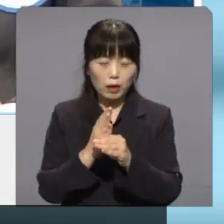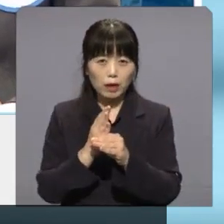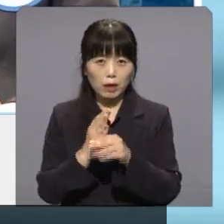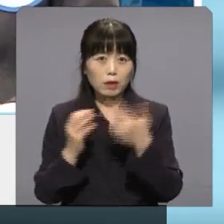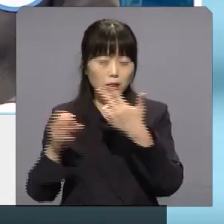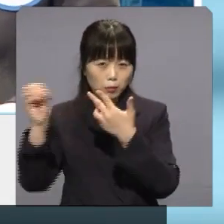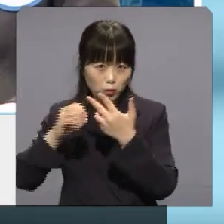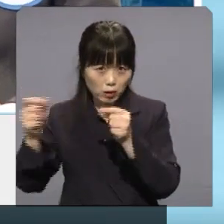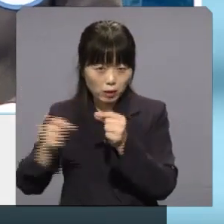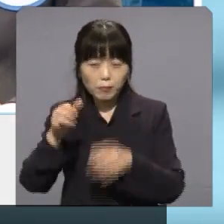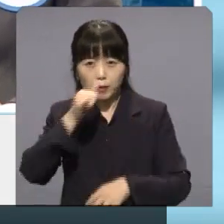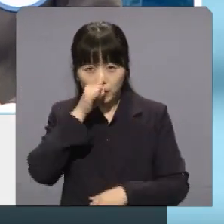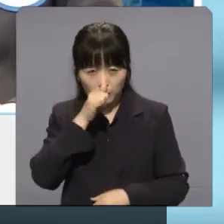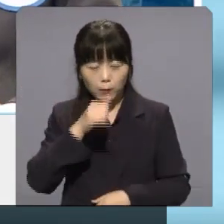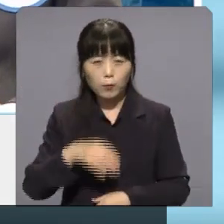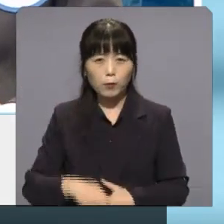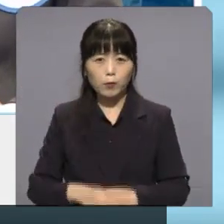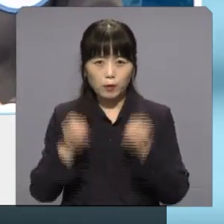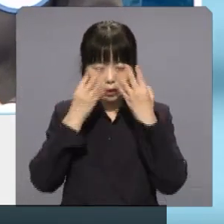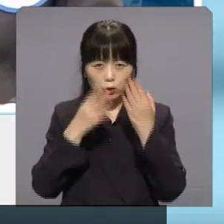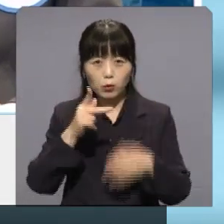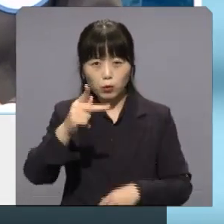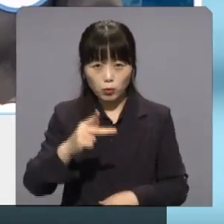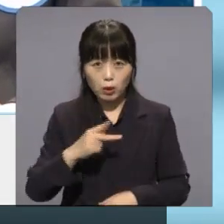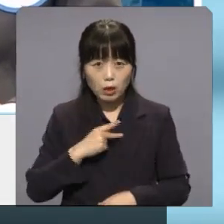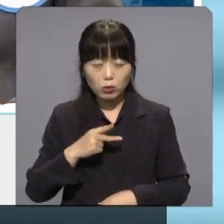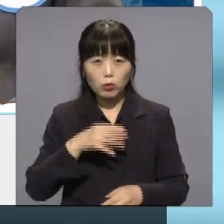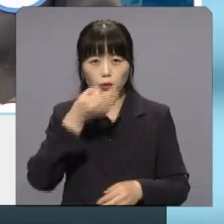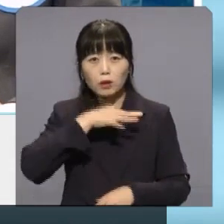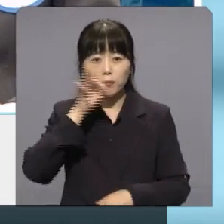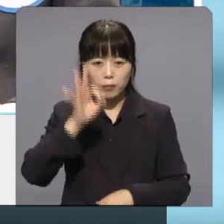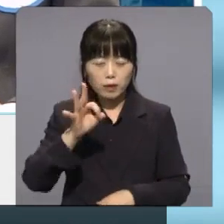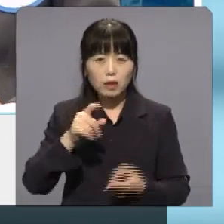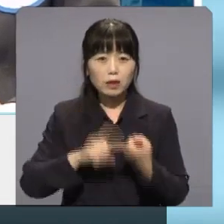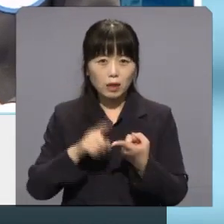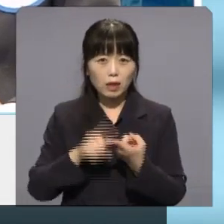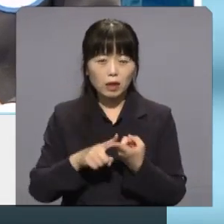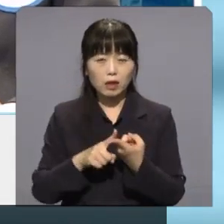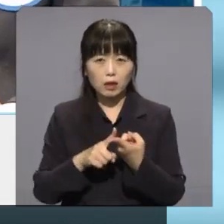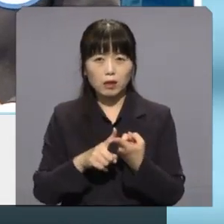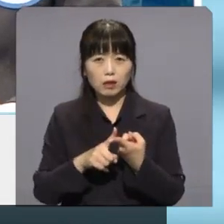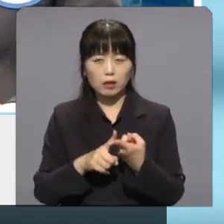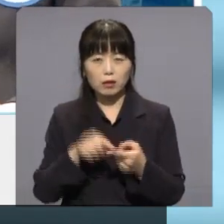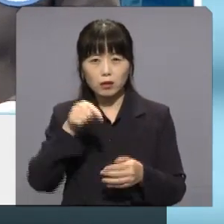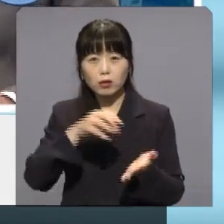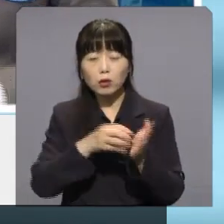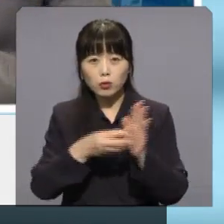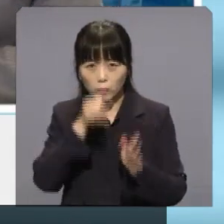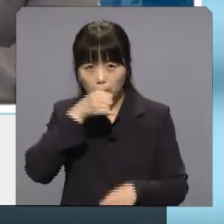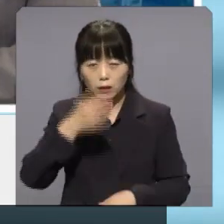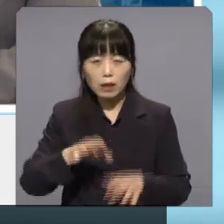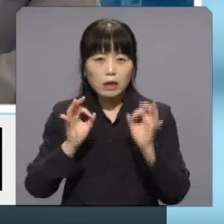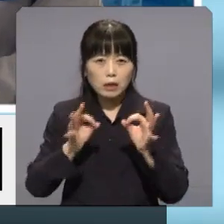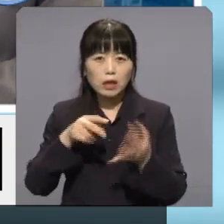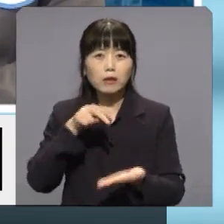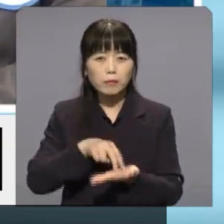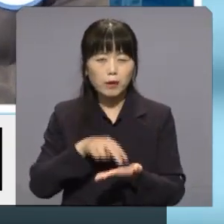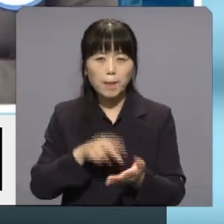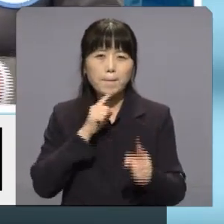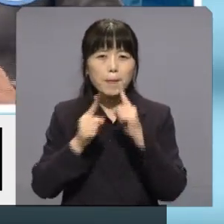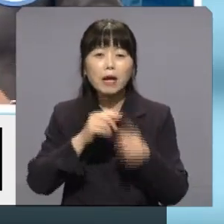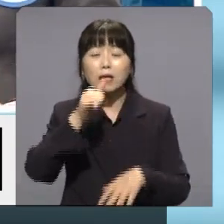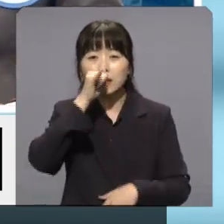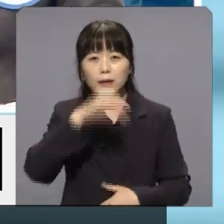근접을 했구요 사실 문 신규 대출 금리 라든지 변동금리 자체도 거의 정도 수준은 지금 있는 겁니다 근데 랜드 입장에서 사실 할 말이 좀